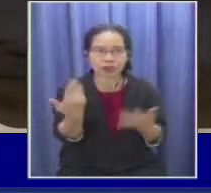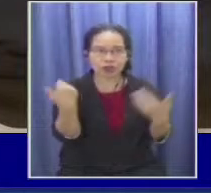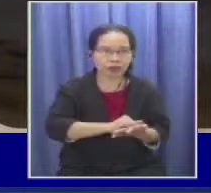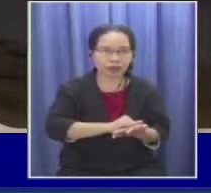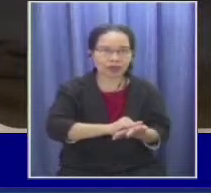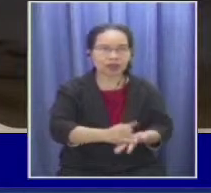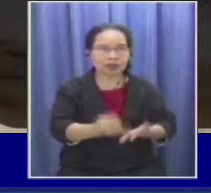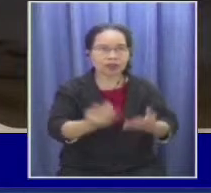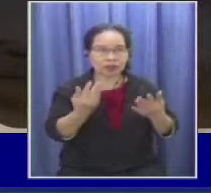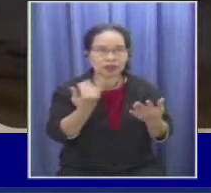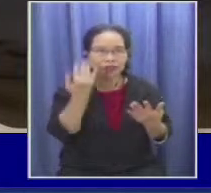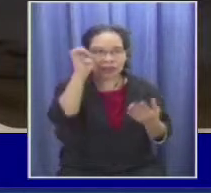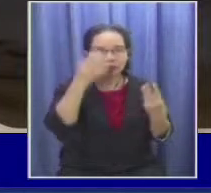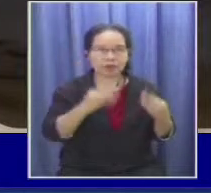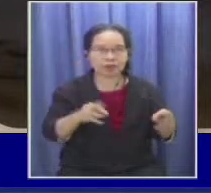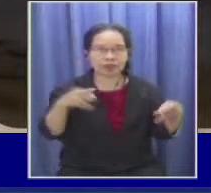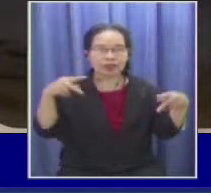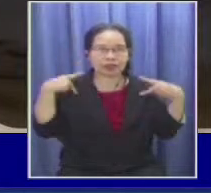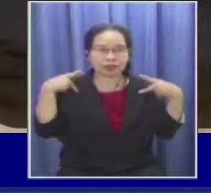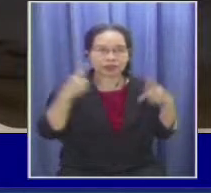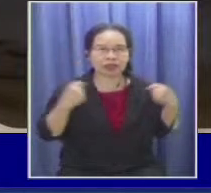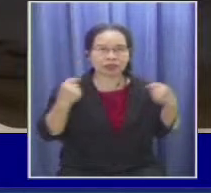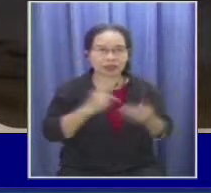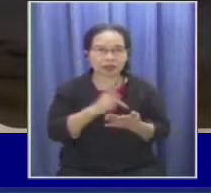a wayi no